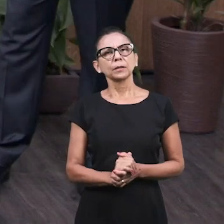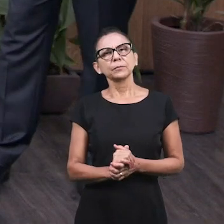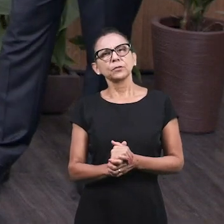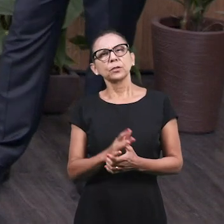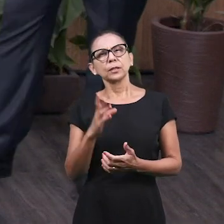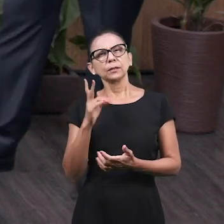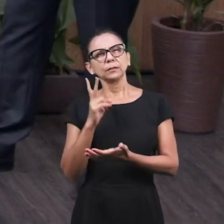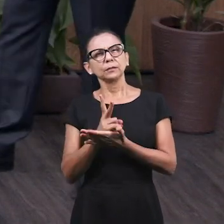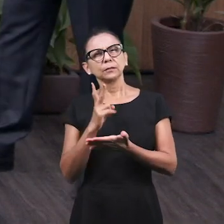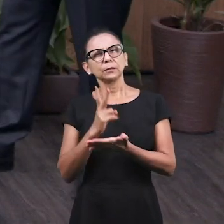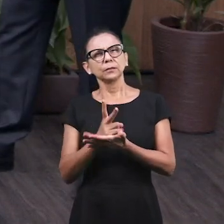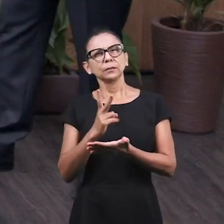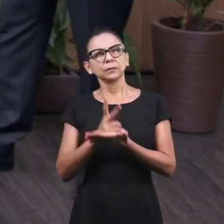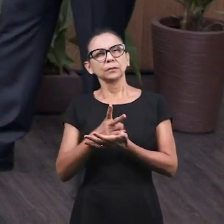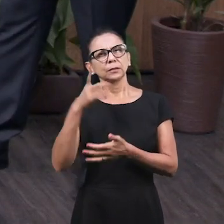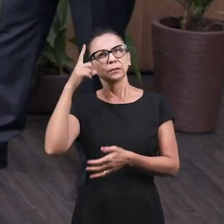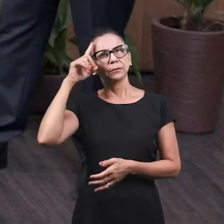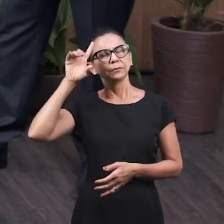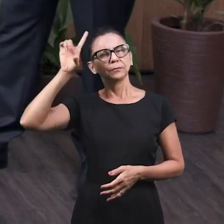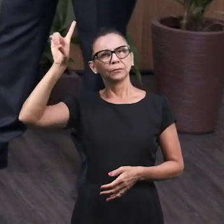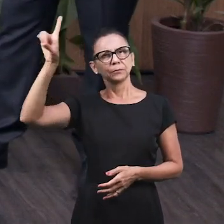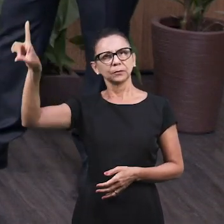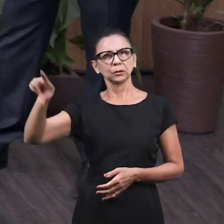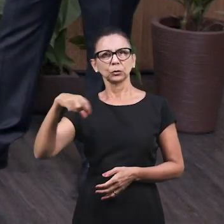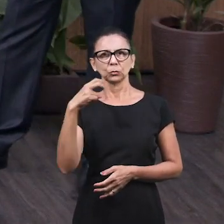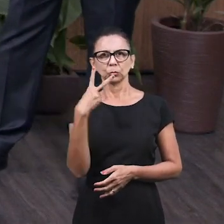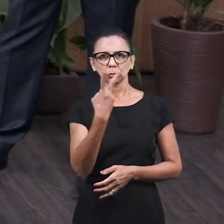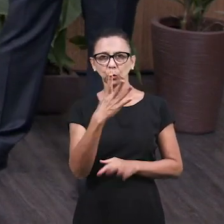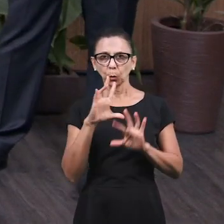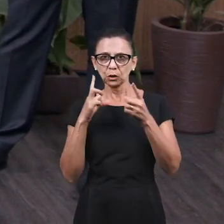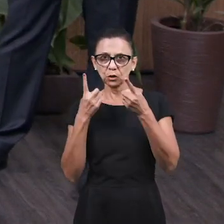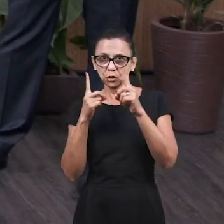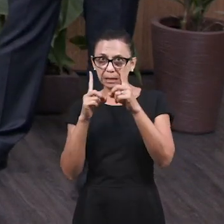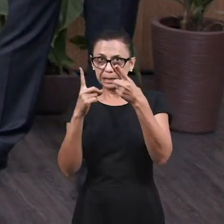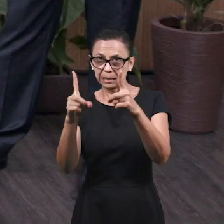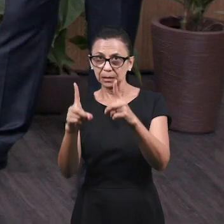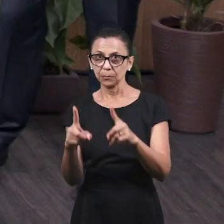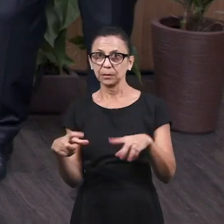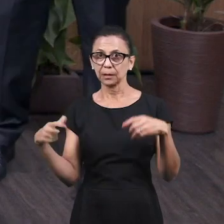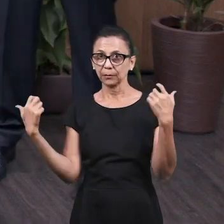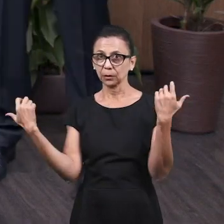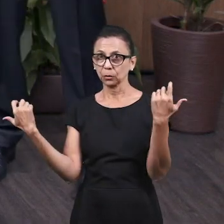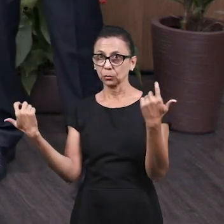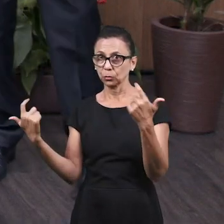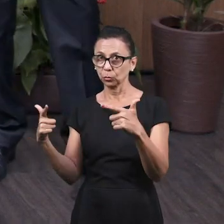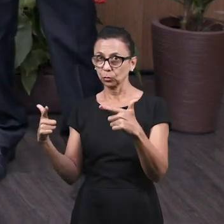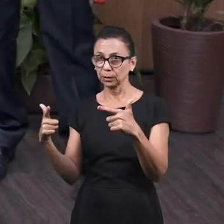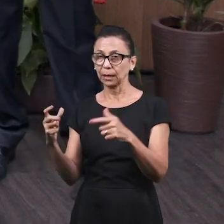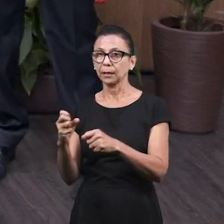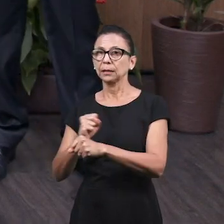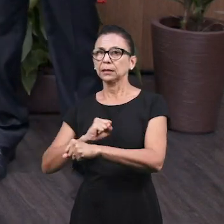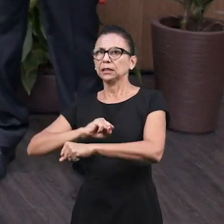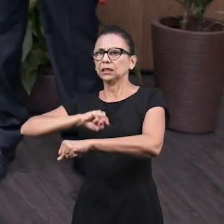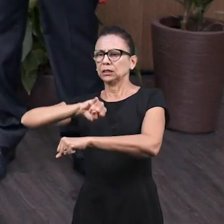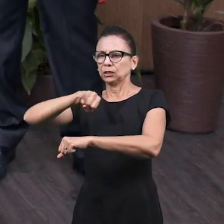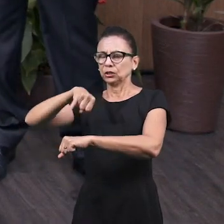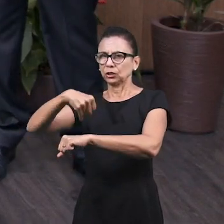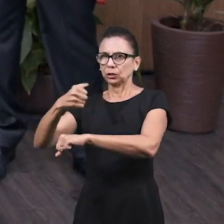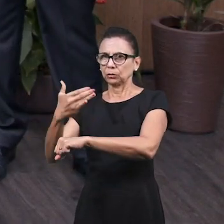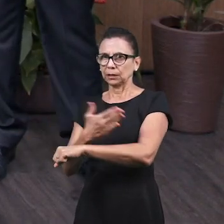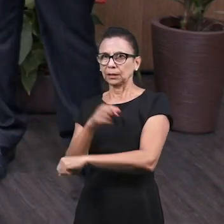полвоскресенье Иисуса, в тот же день, день, когда Иисус воскрес, двое из учеников, они вышли из